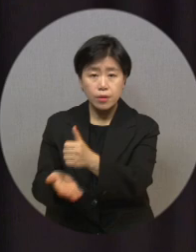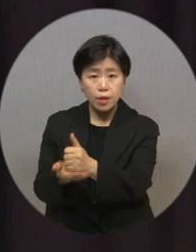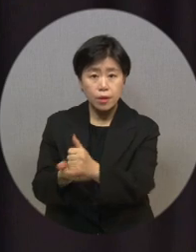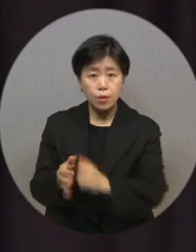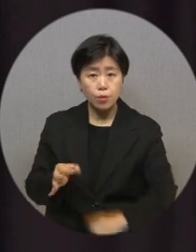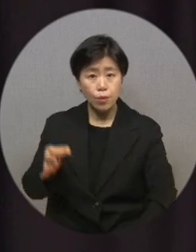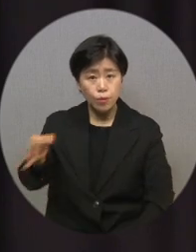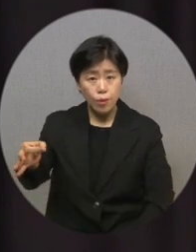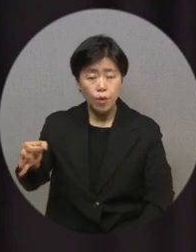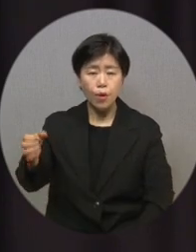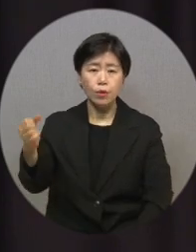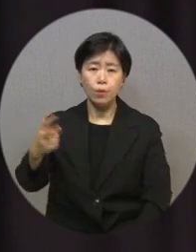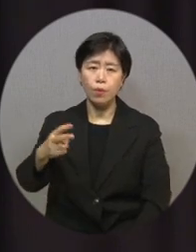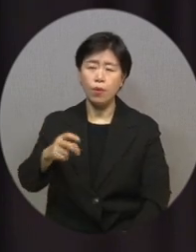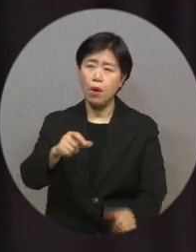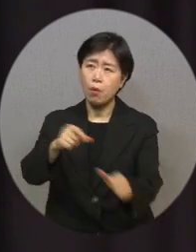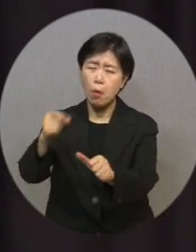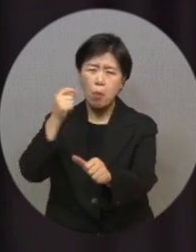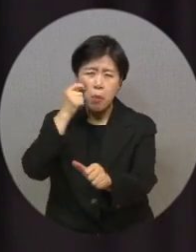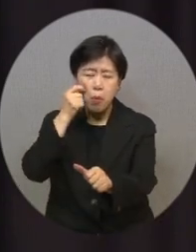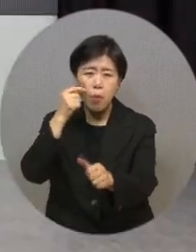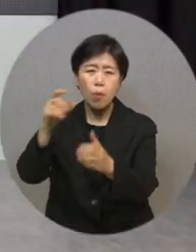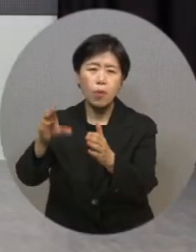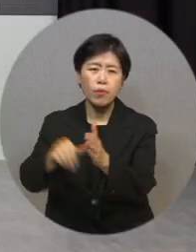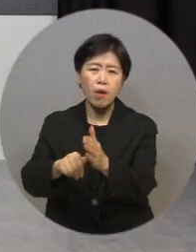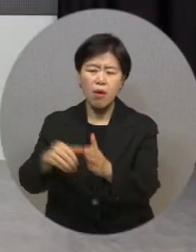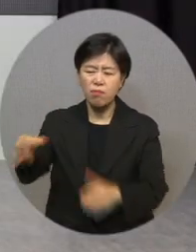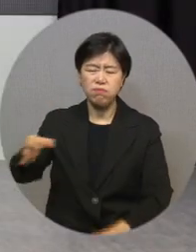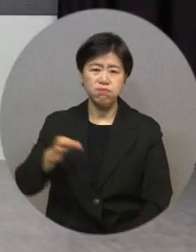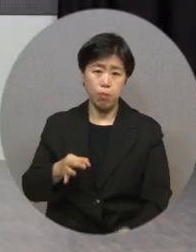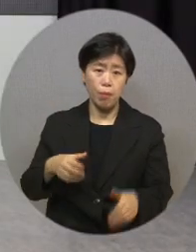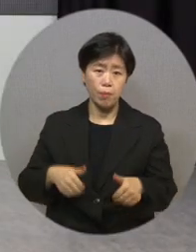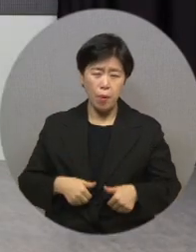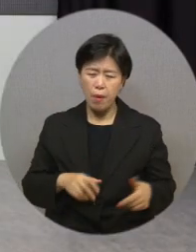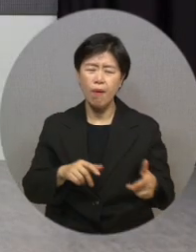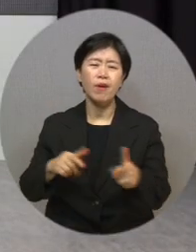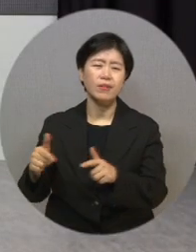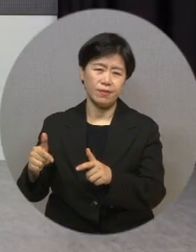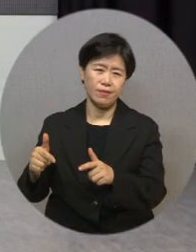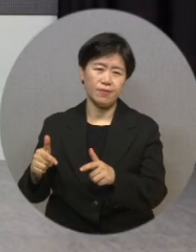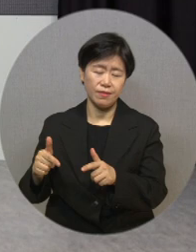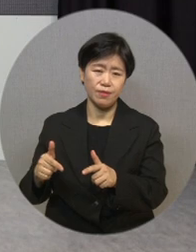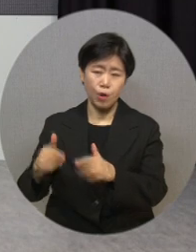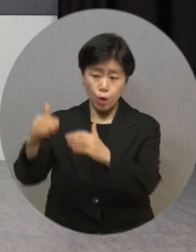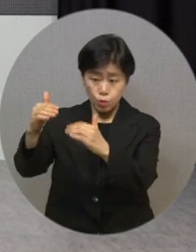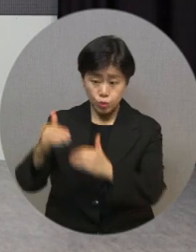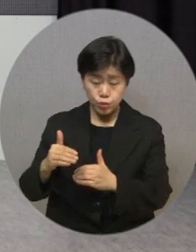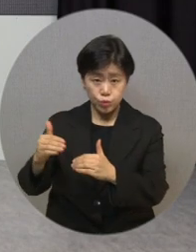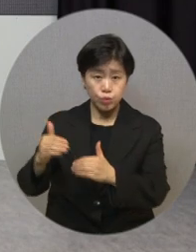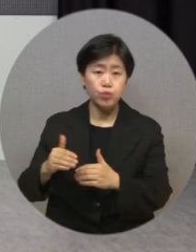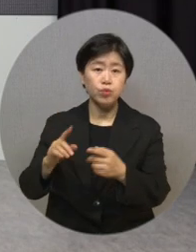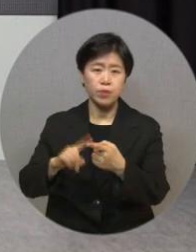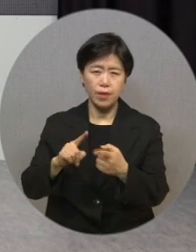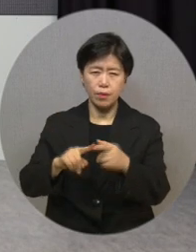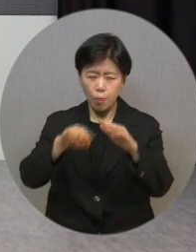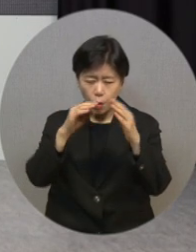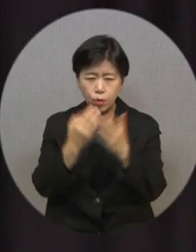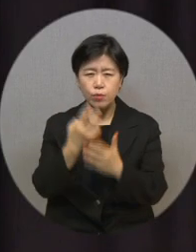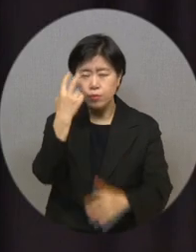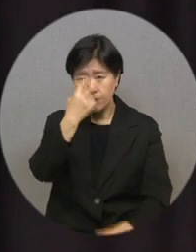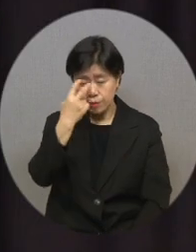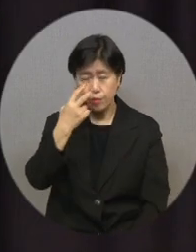2,800억 정도의 또 장려금을 주는 그래서 어 공단의 주요 사업의 예산을 총괄하고 있는 부서가